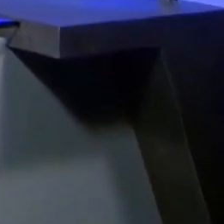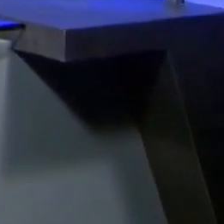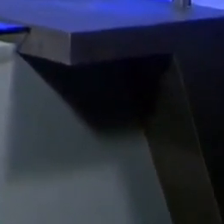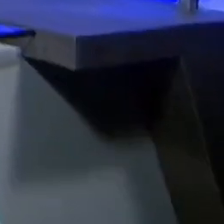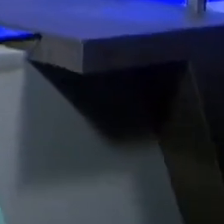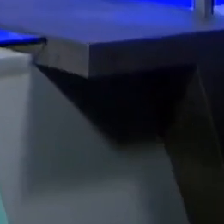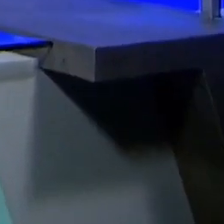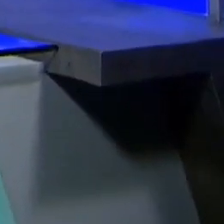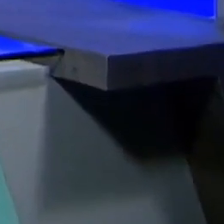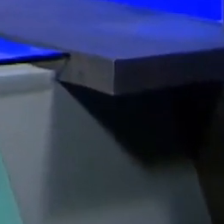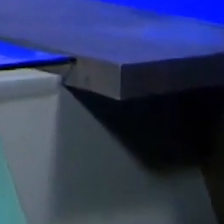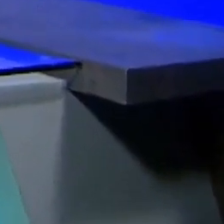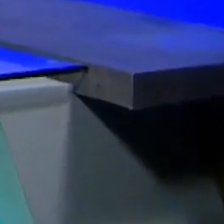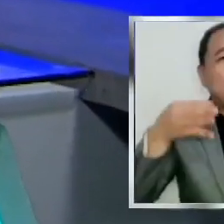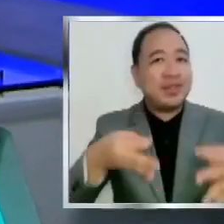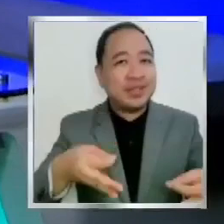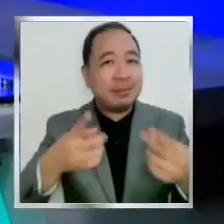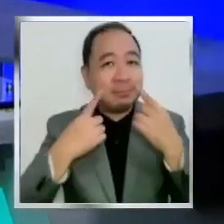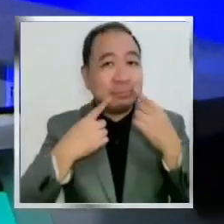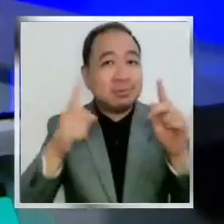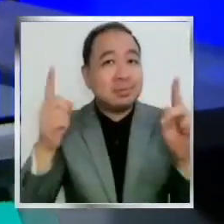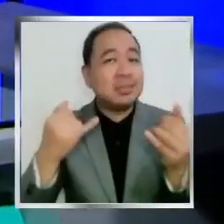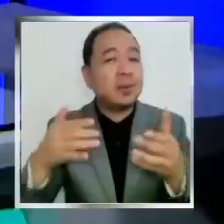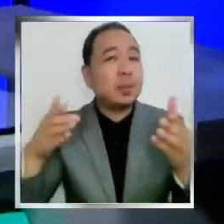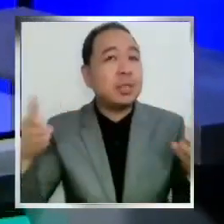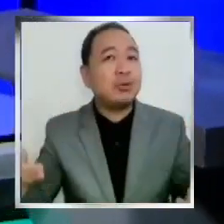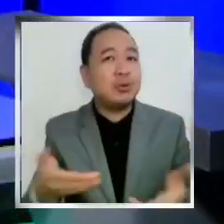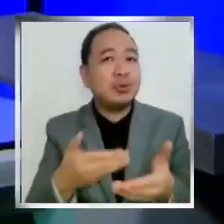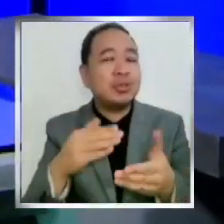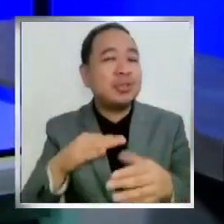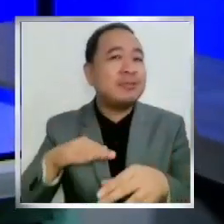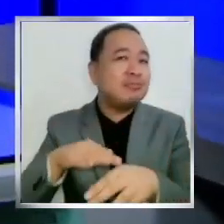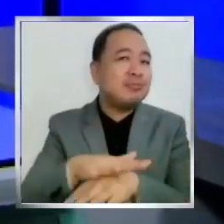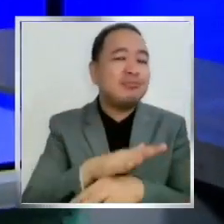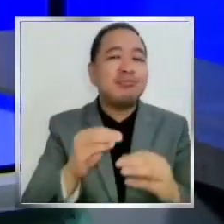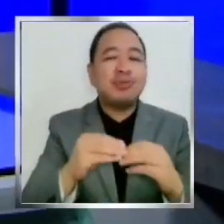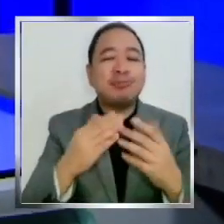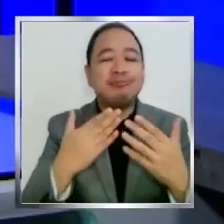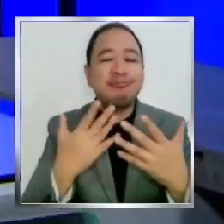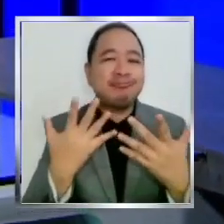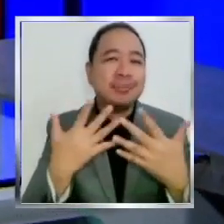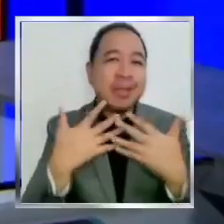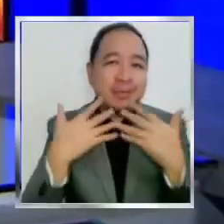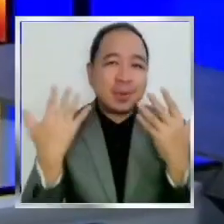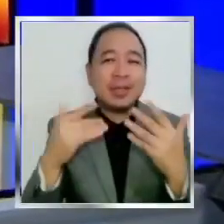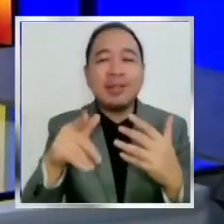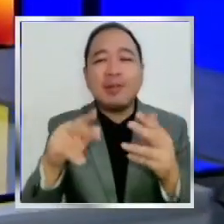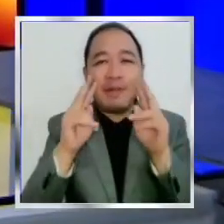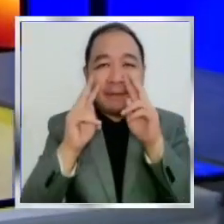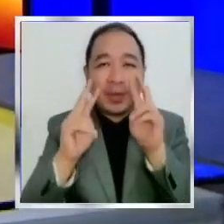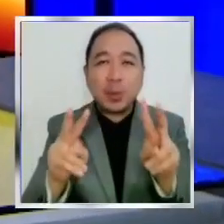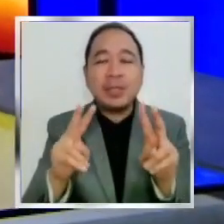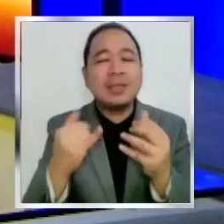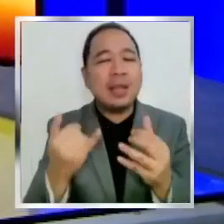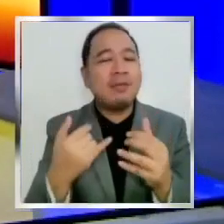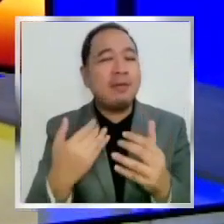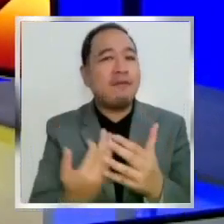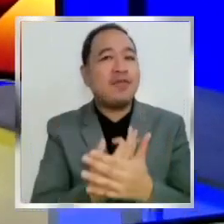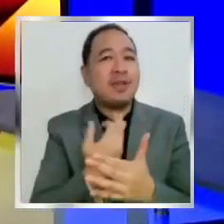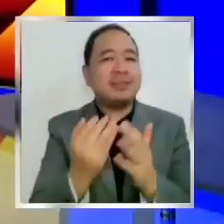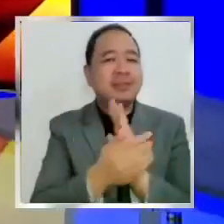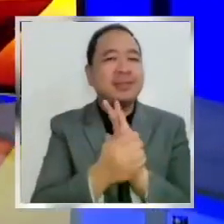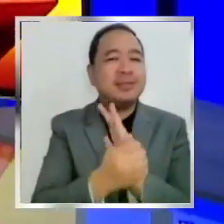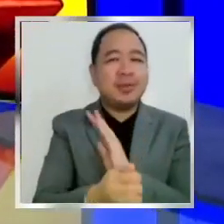It's official, ipinakilala na ang magpapakulay pa sa inyong Kapuso viewing experience, ang very fresh at talented Sparkle